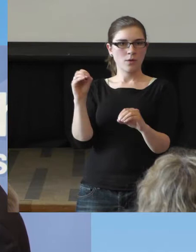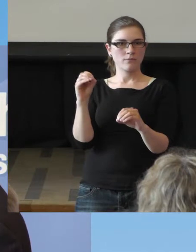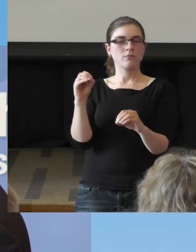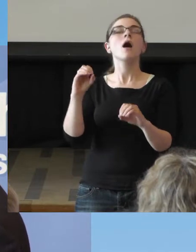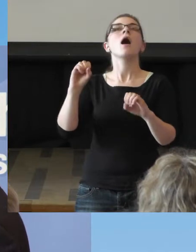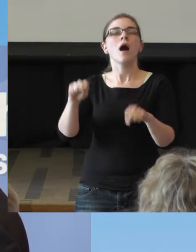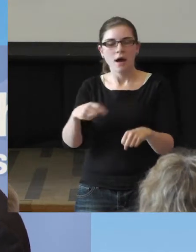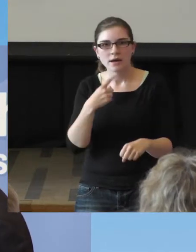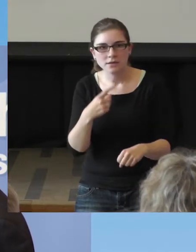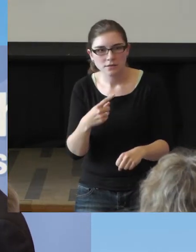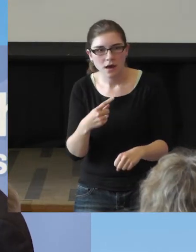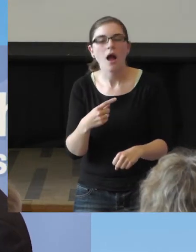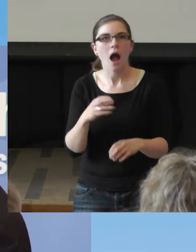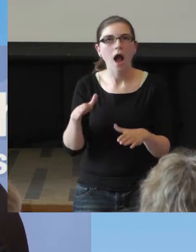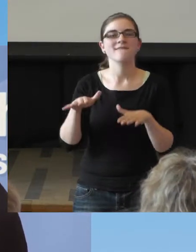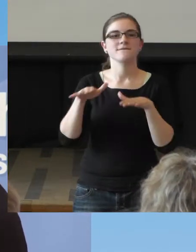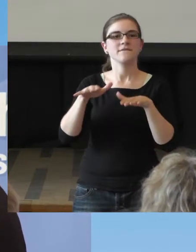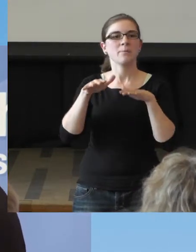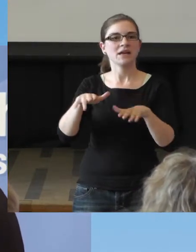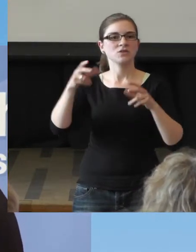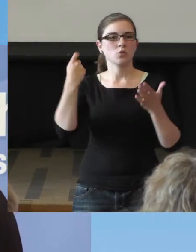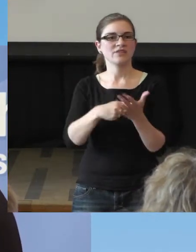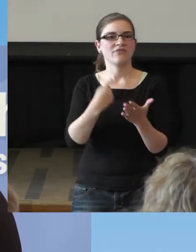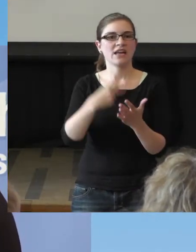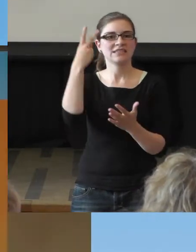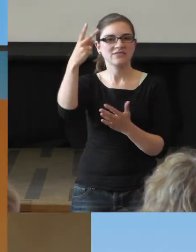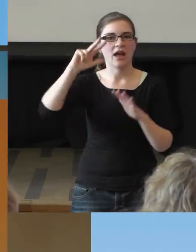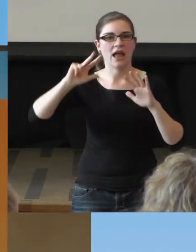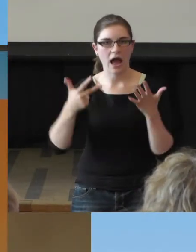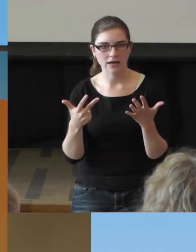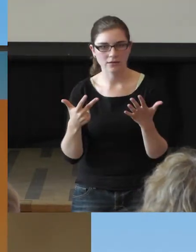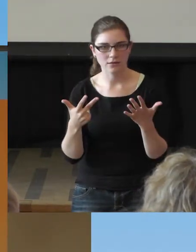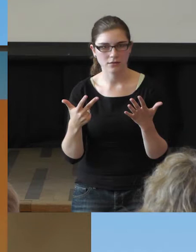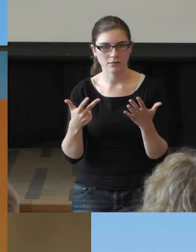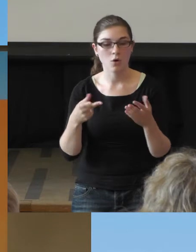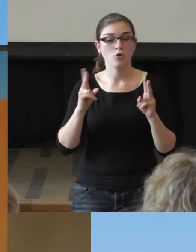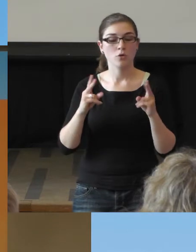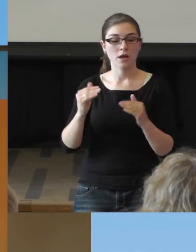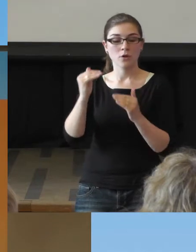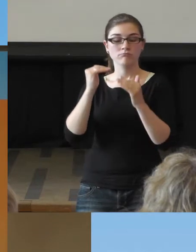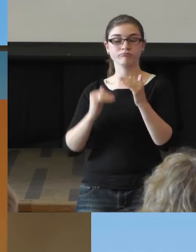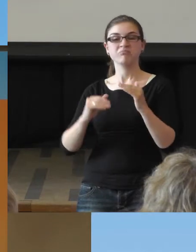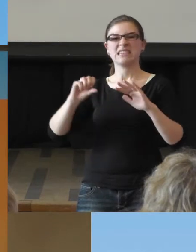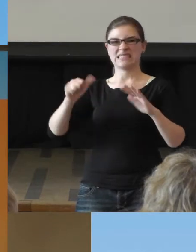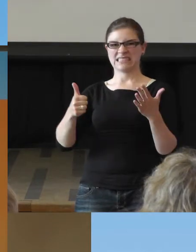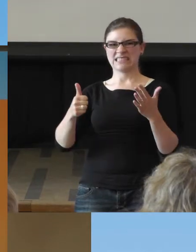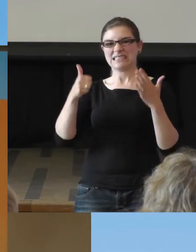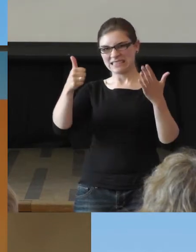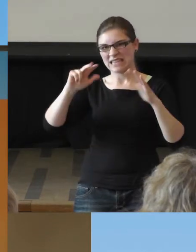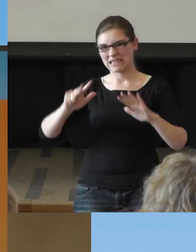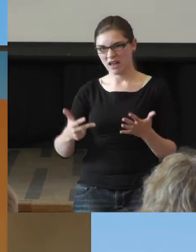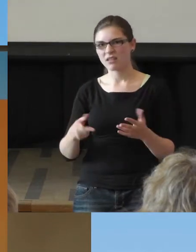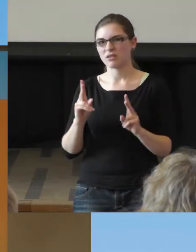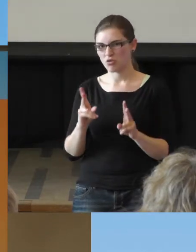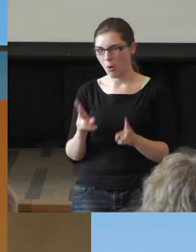sagen wir, Vibration ist zwei Achtel. Und normalerweise sollte das erst hier stattfinden, also bei sechs Achtel oder fünf